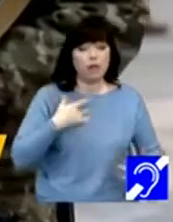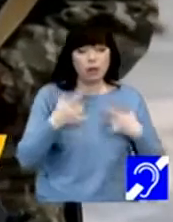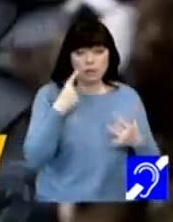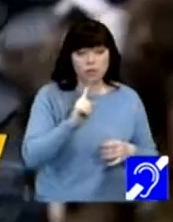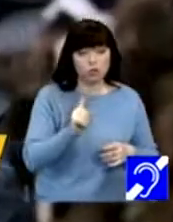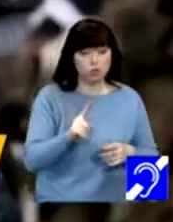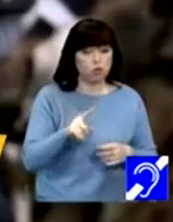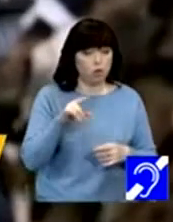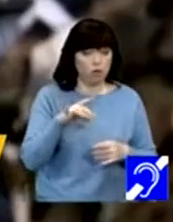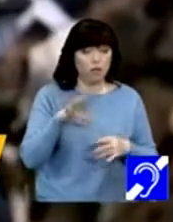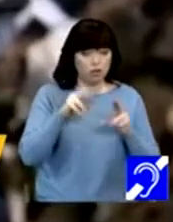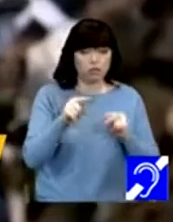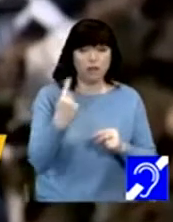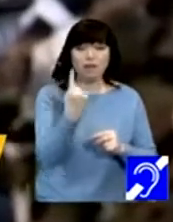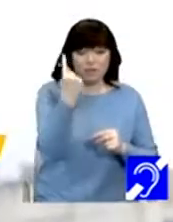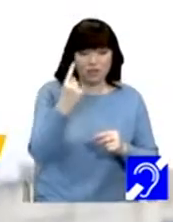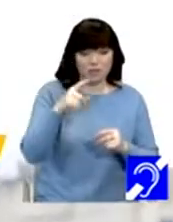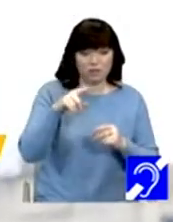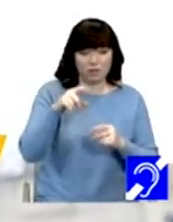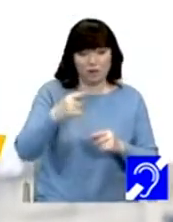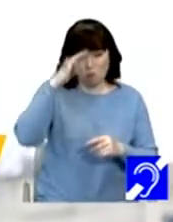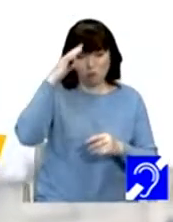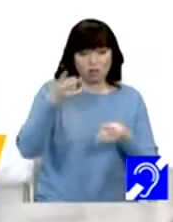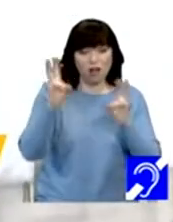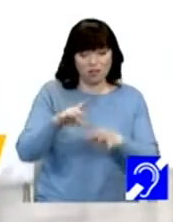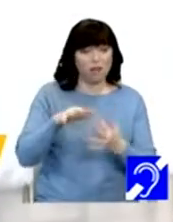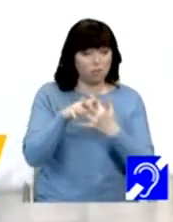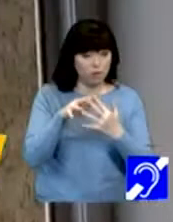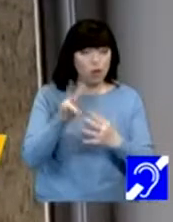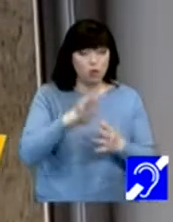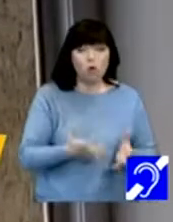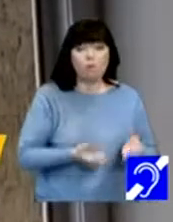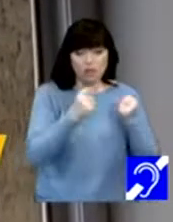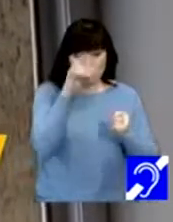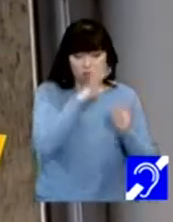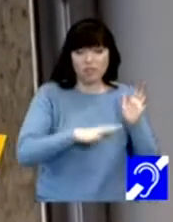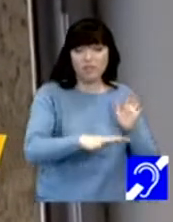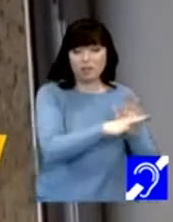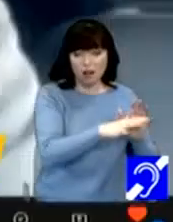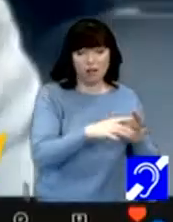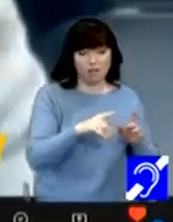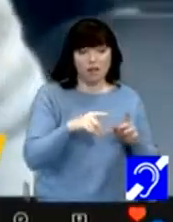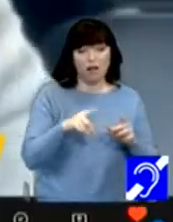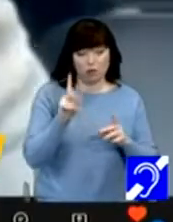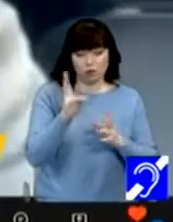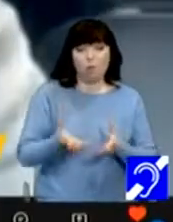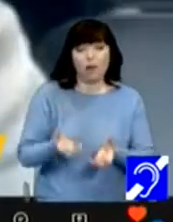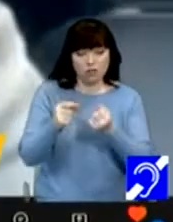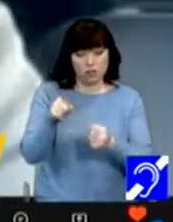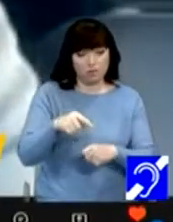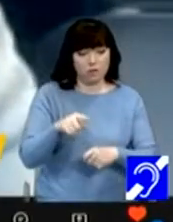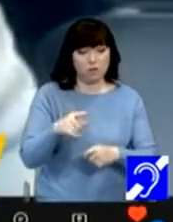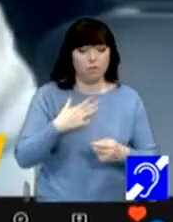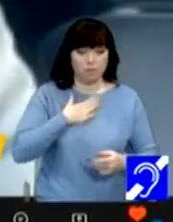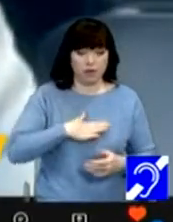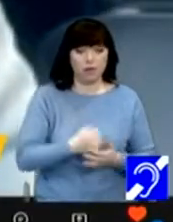sunt singur pe front, susținerea țărilor europene este semnificativă pentru poporul ucrainean. Мы ценим